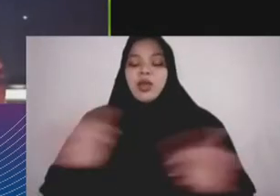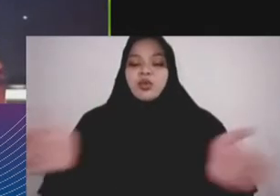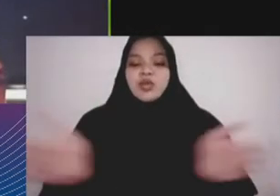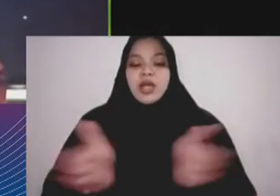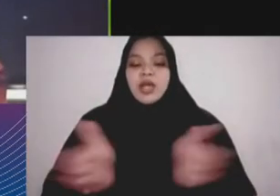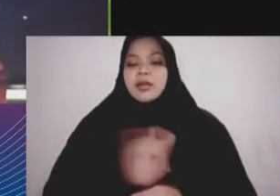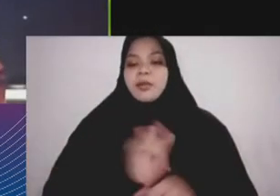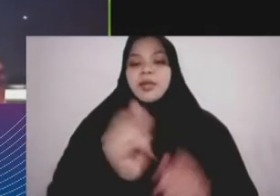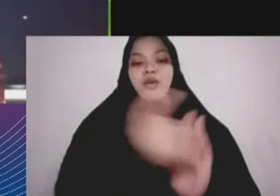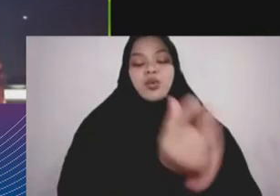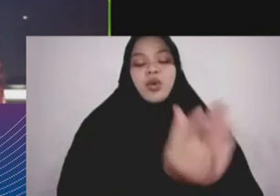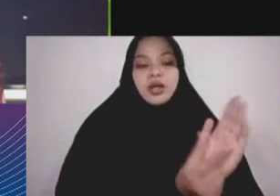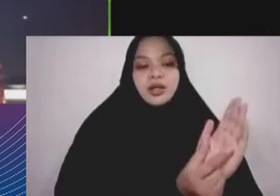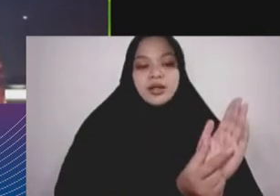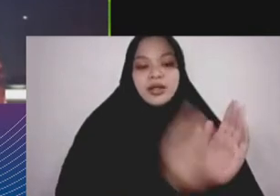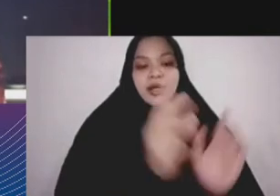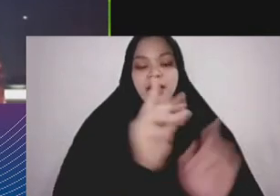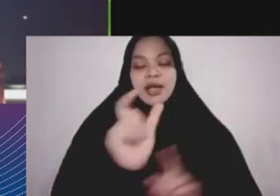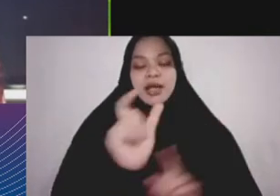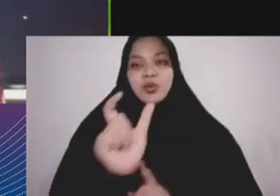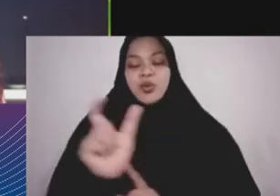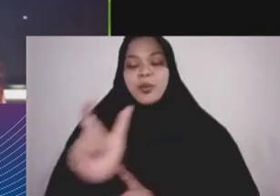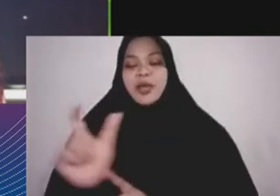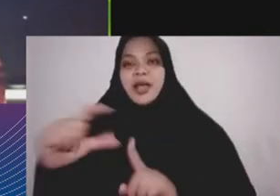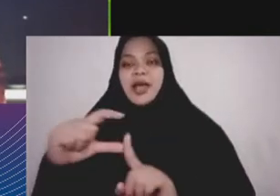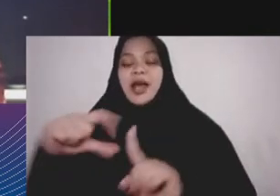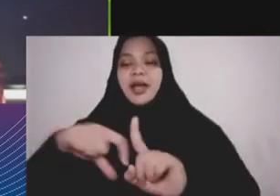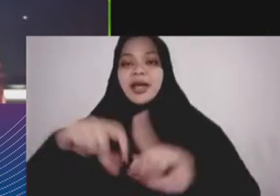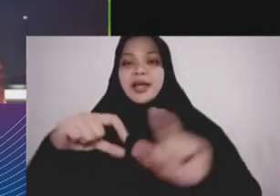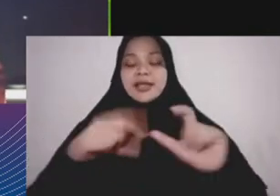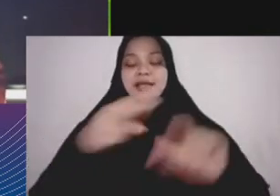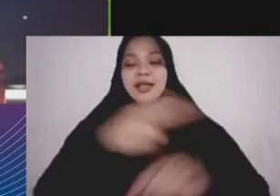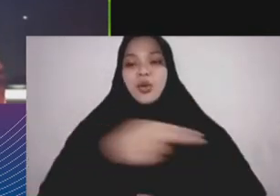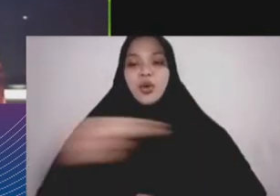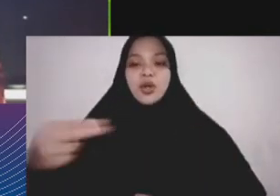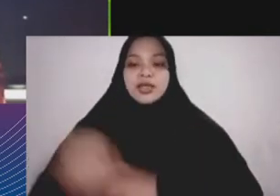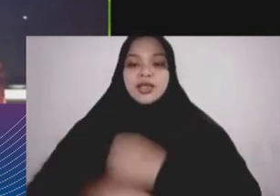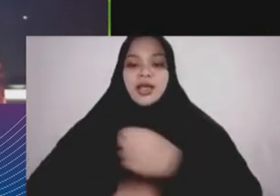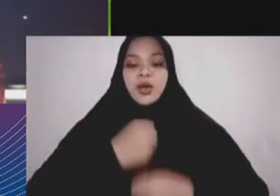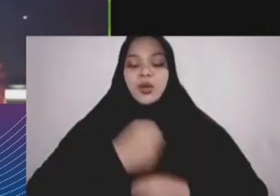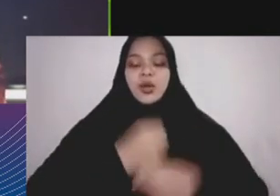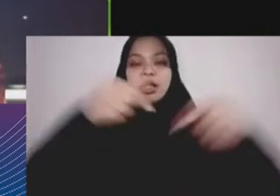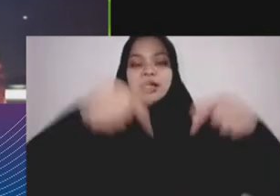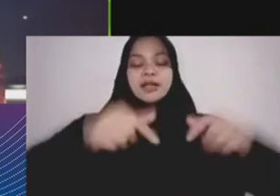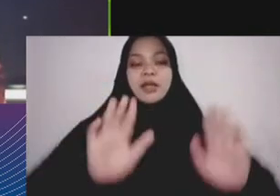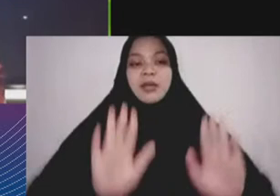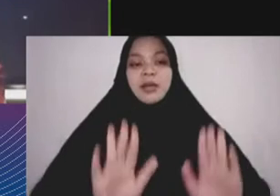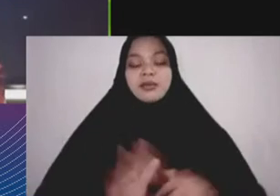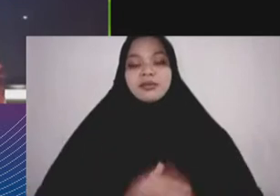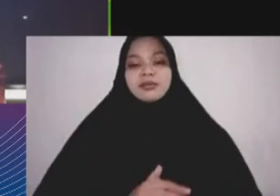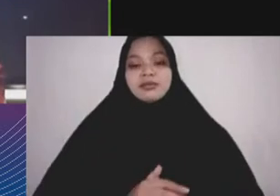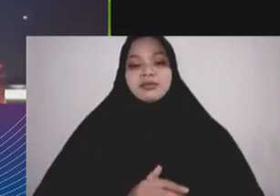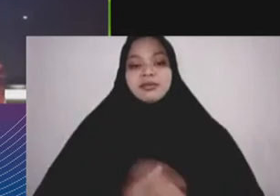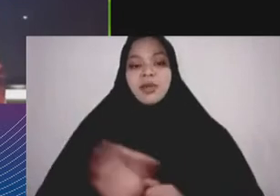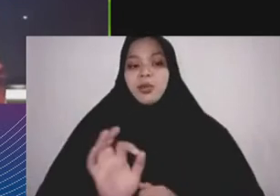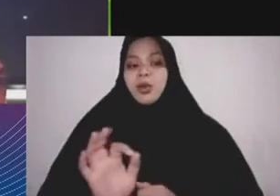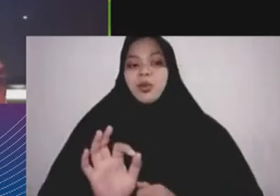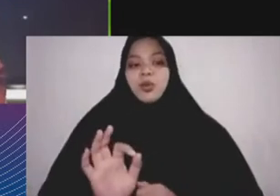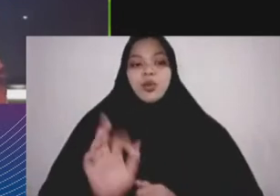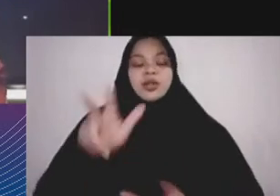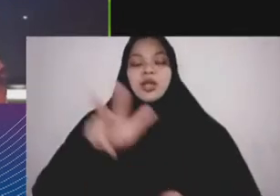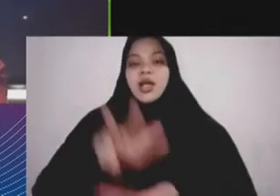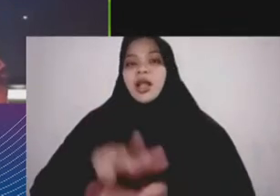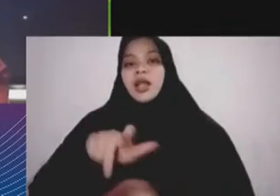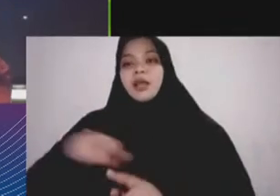Undang-Undang RUU PKS di Indonesia sendiri tahun ini memang belum kemudian dilegalkan, tapi